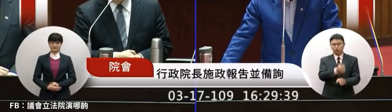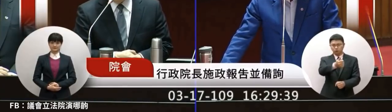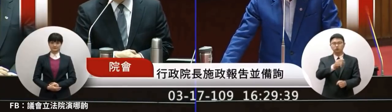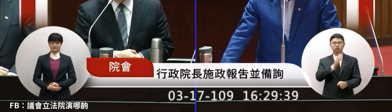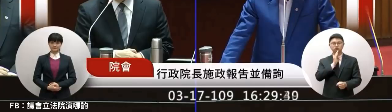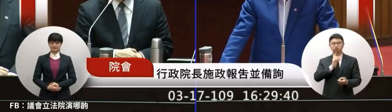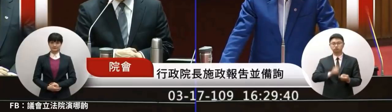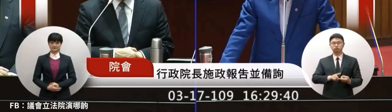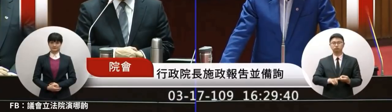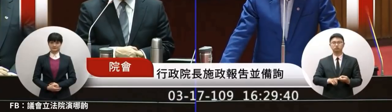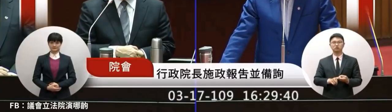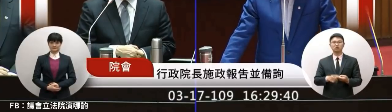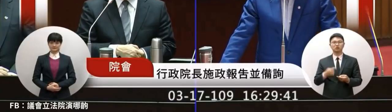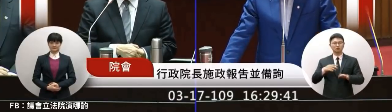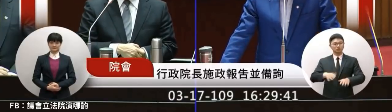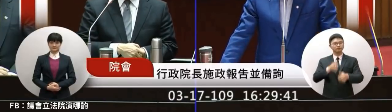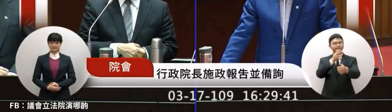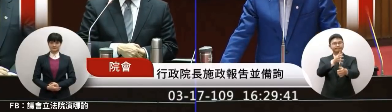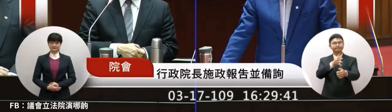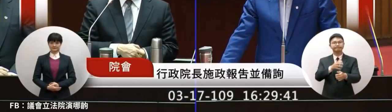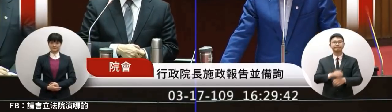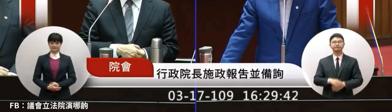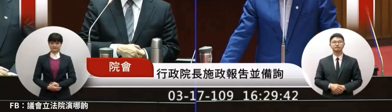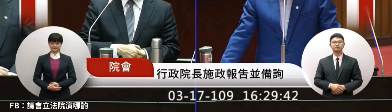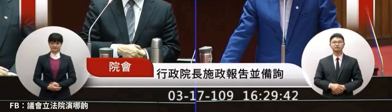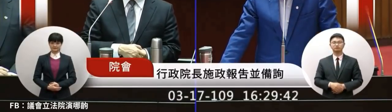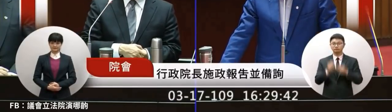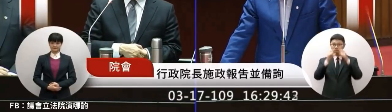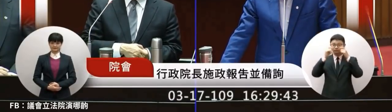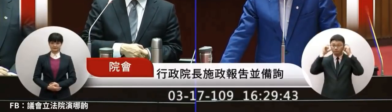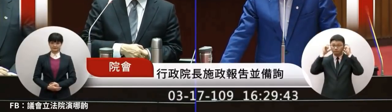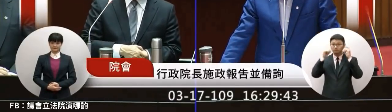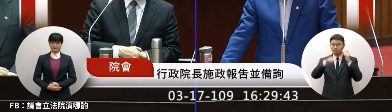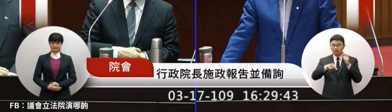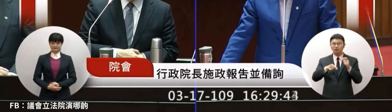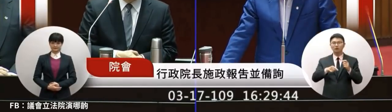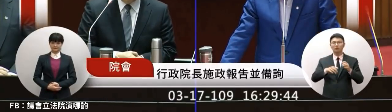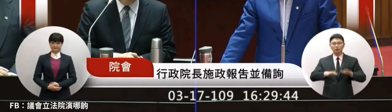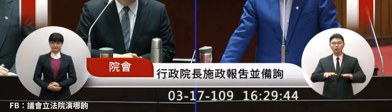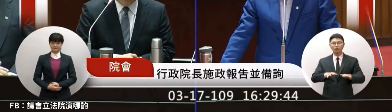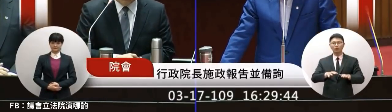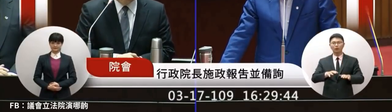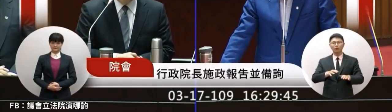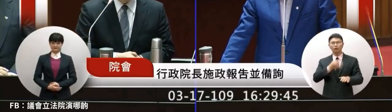请教一下，我们现在啊这个口罩稍微舒缓一下。